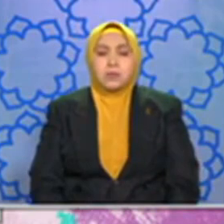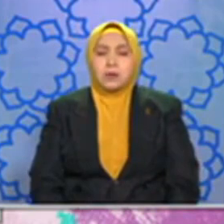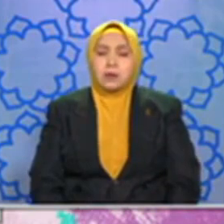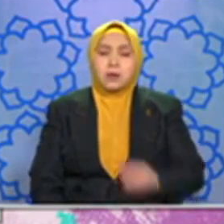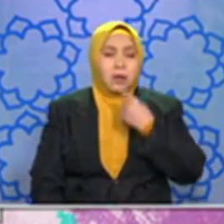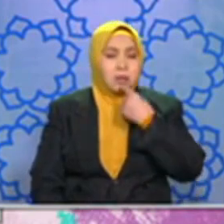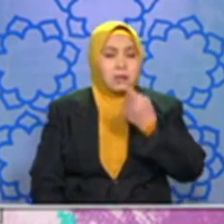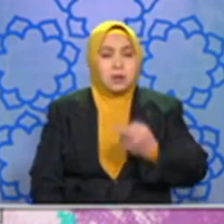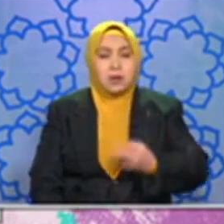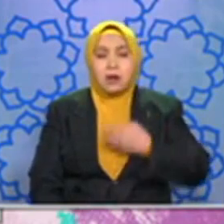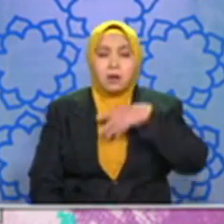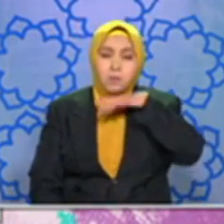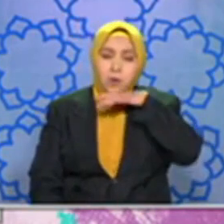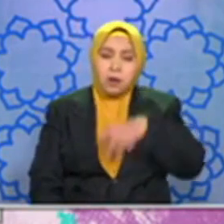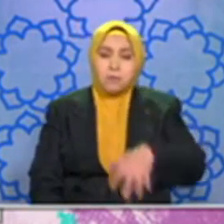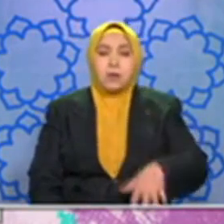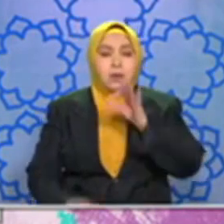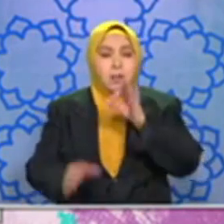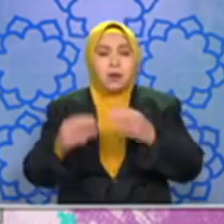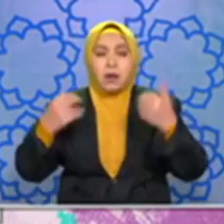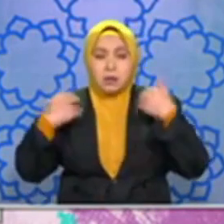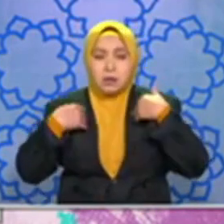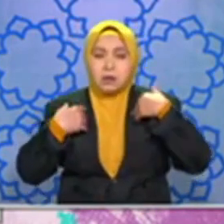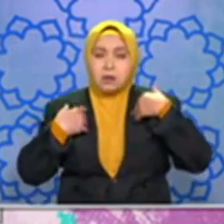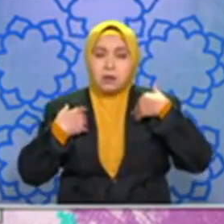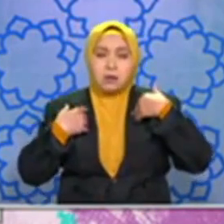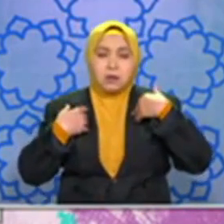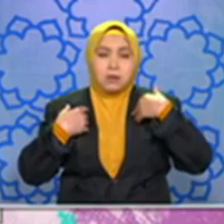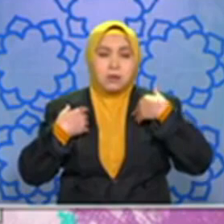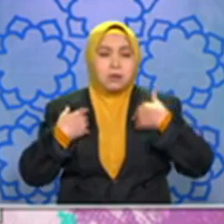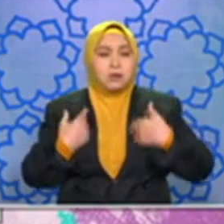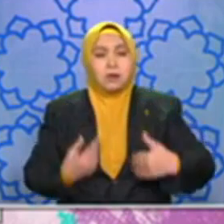قل لو كان معه